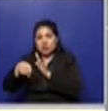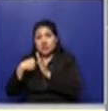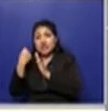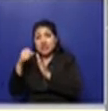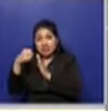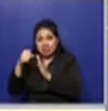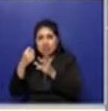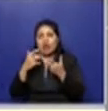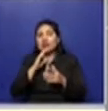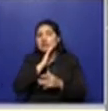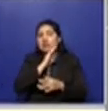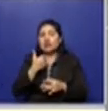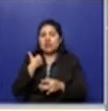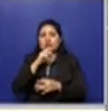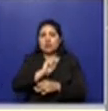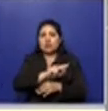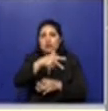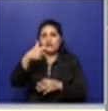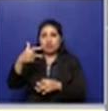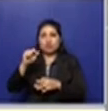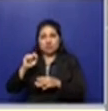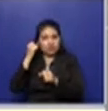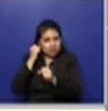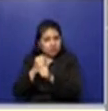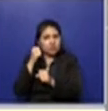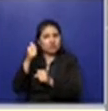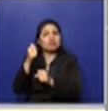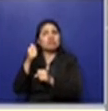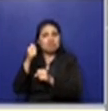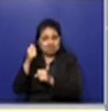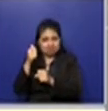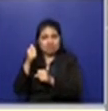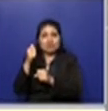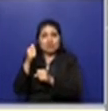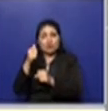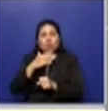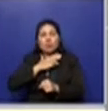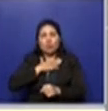นั้นเนี่ยเมื่อไทย BS ทำได้ขนาดนี้ผมคิดว่า